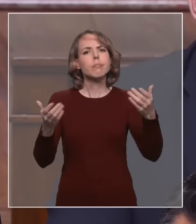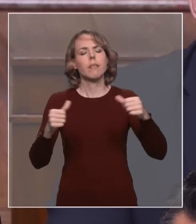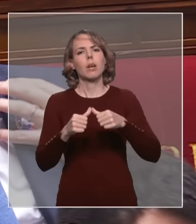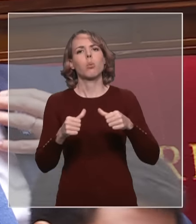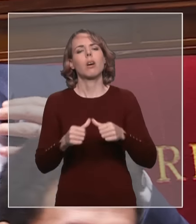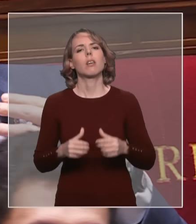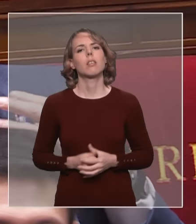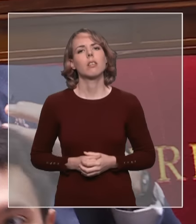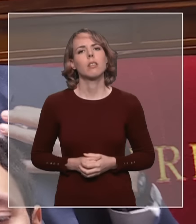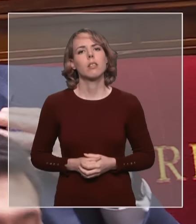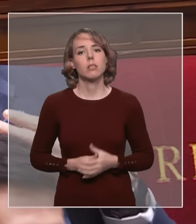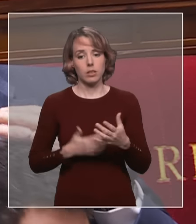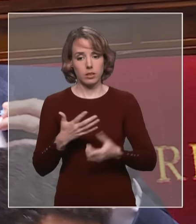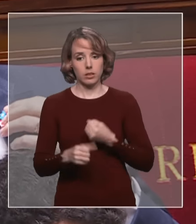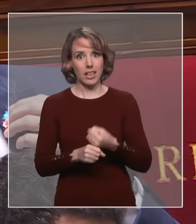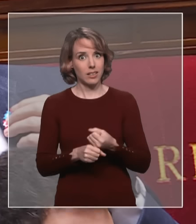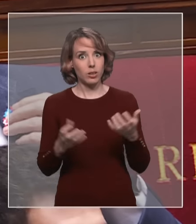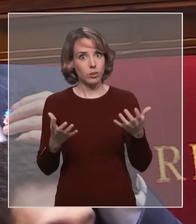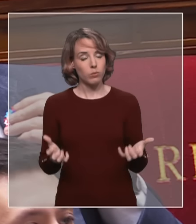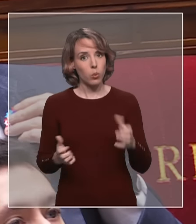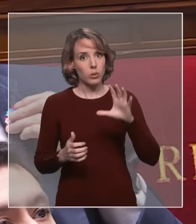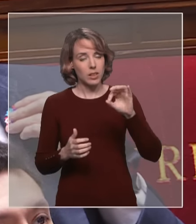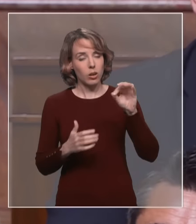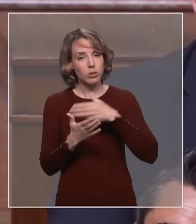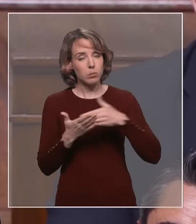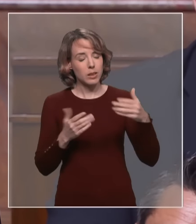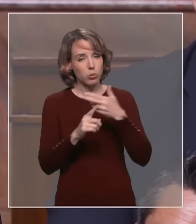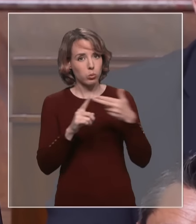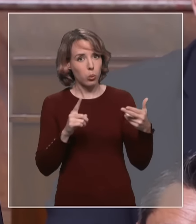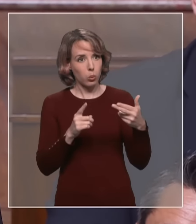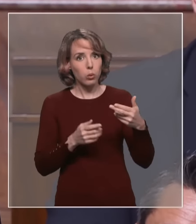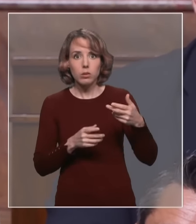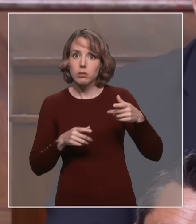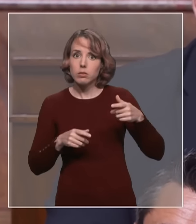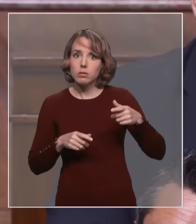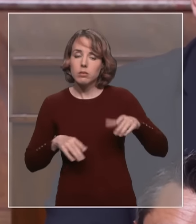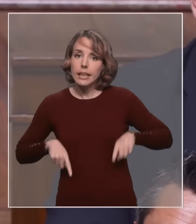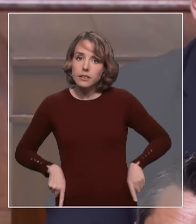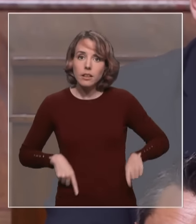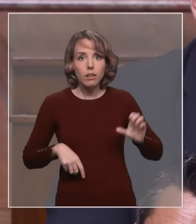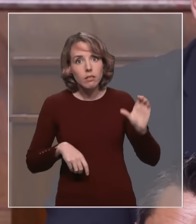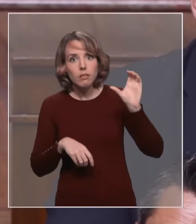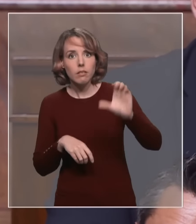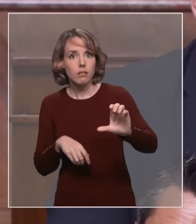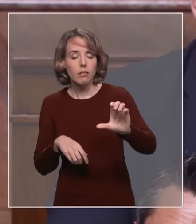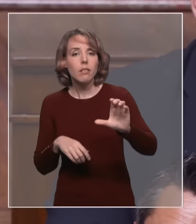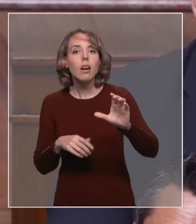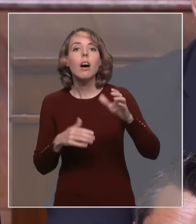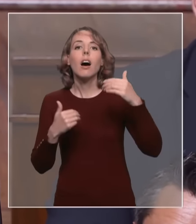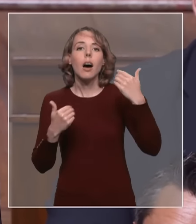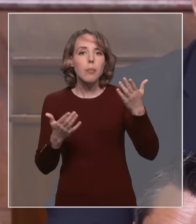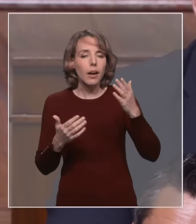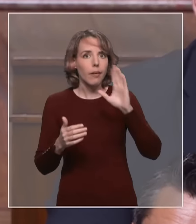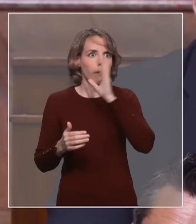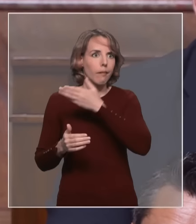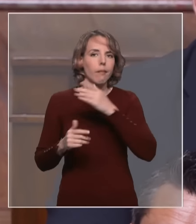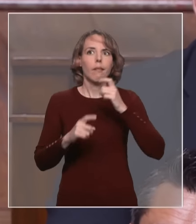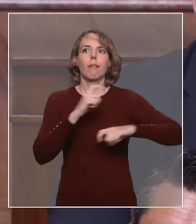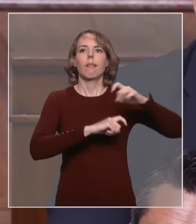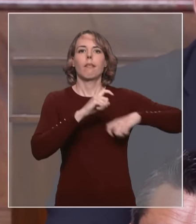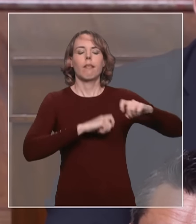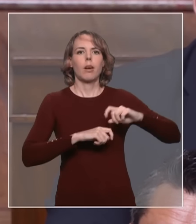avez voulu cette année vous désengager de 50 millions d'euros du soutien de l'État à la Poste avant que le Premier ministre ne rétropédale sous la pression des petites